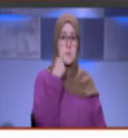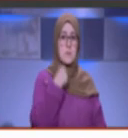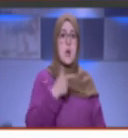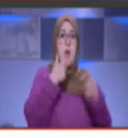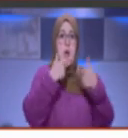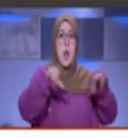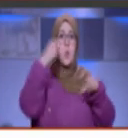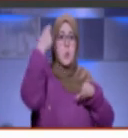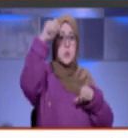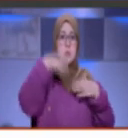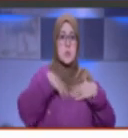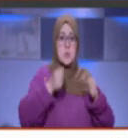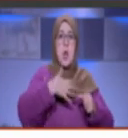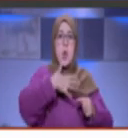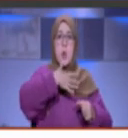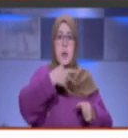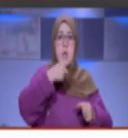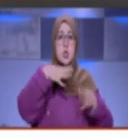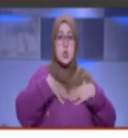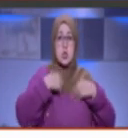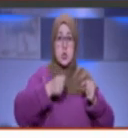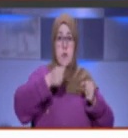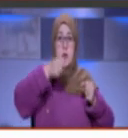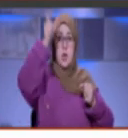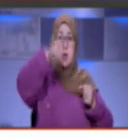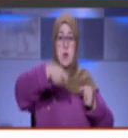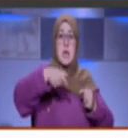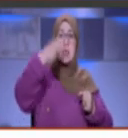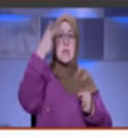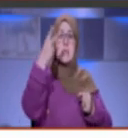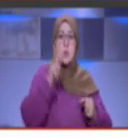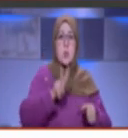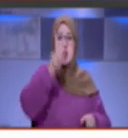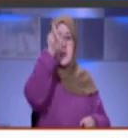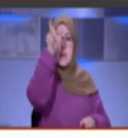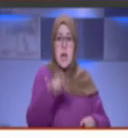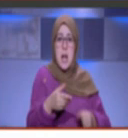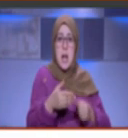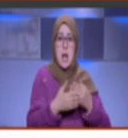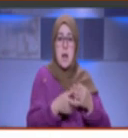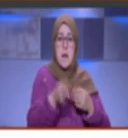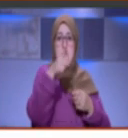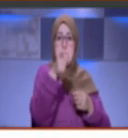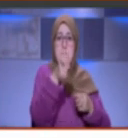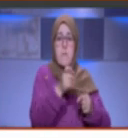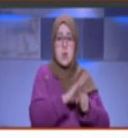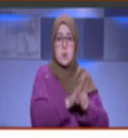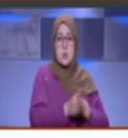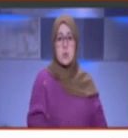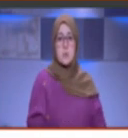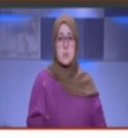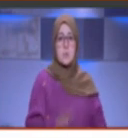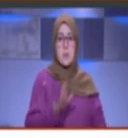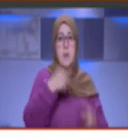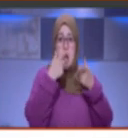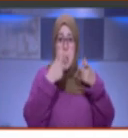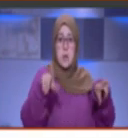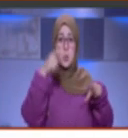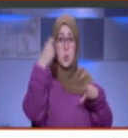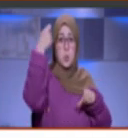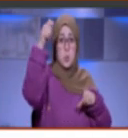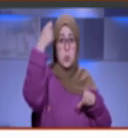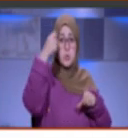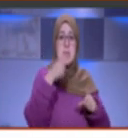أعلنت وزارة الصحة العمانية شفاء 72 حالة جديدة لمصابين بفيروس كورونا المستجد. كما أعلنت